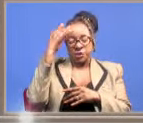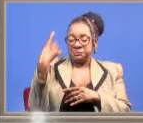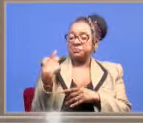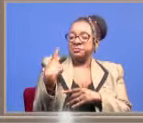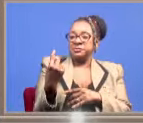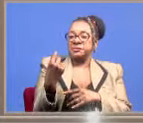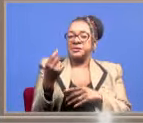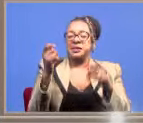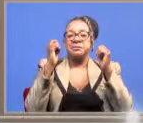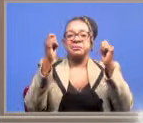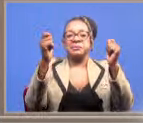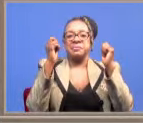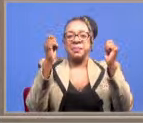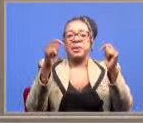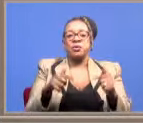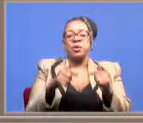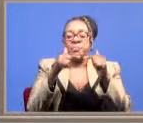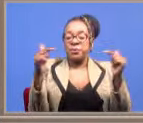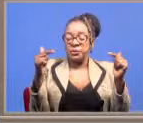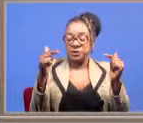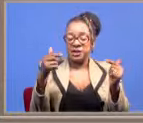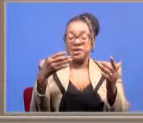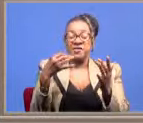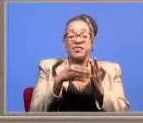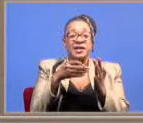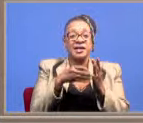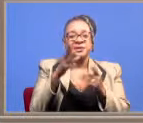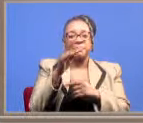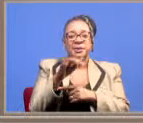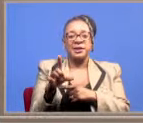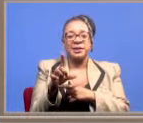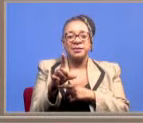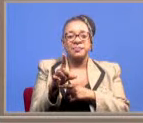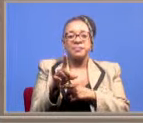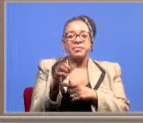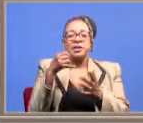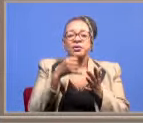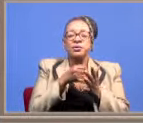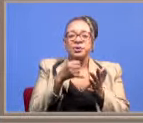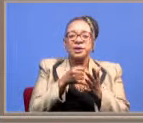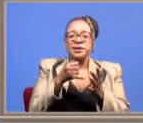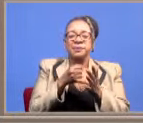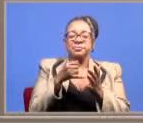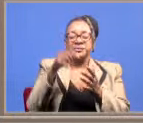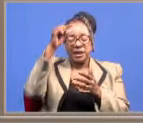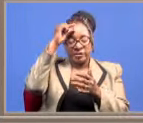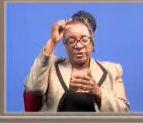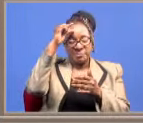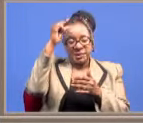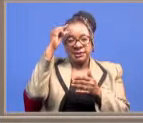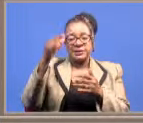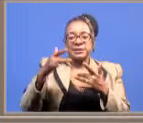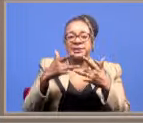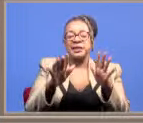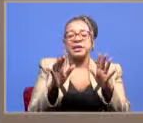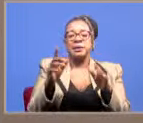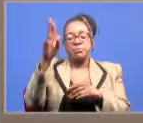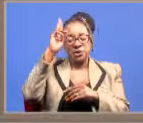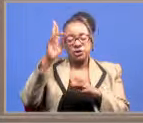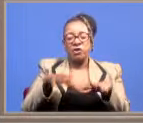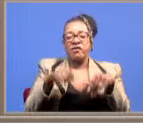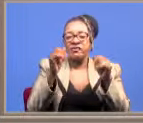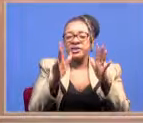katika maandamano ya kupinga mswada wa fedha mitandaoni, ikiwemo nia ya serikali kutuma maafisa wa polisi wa